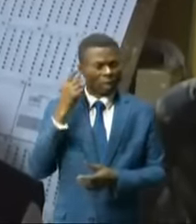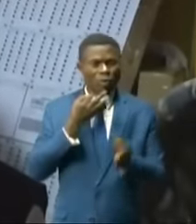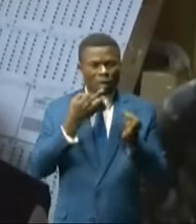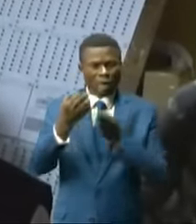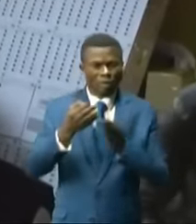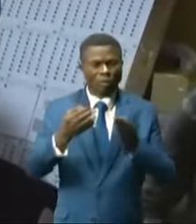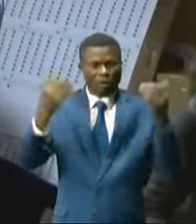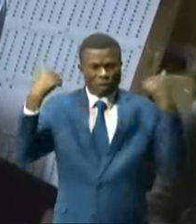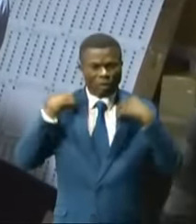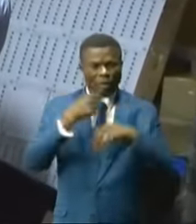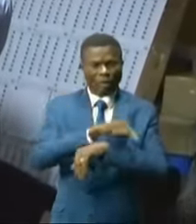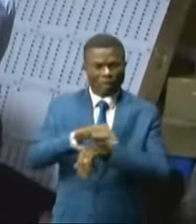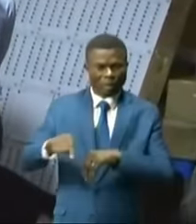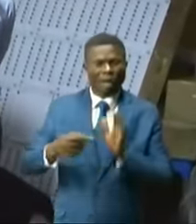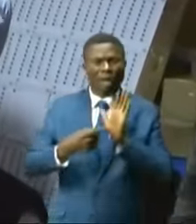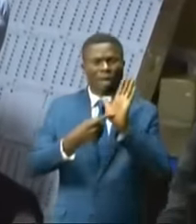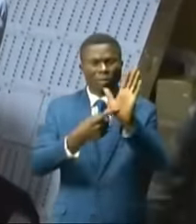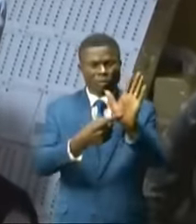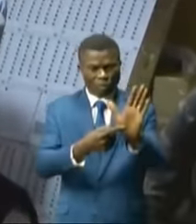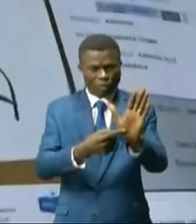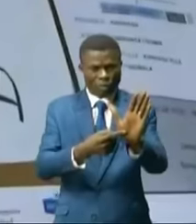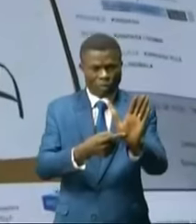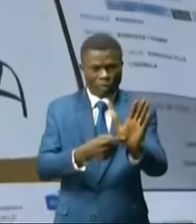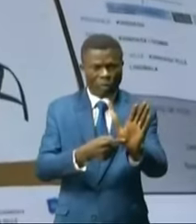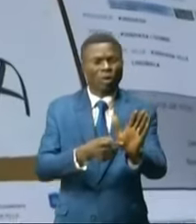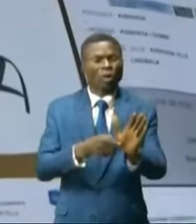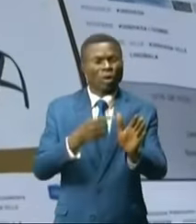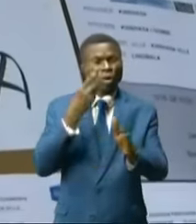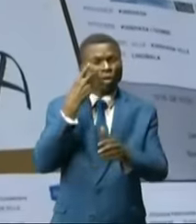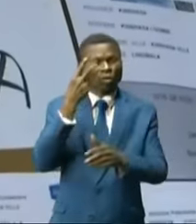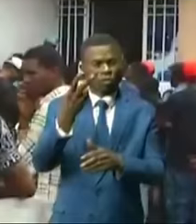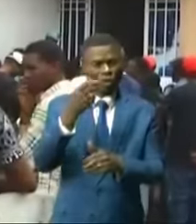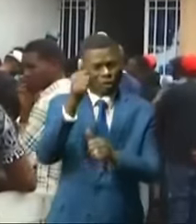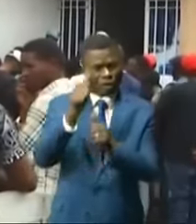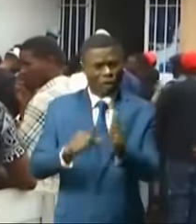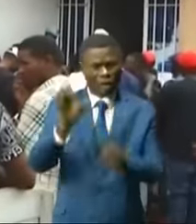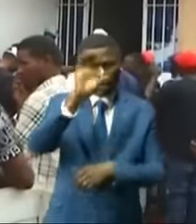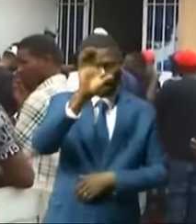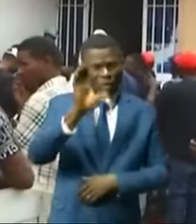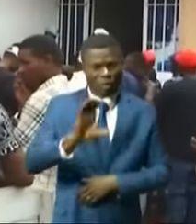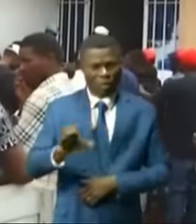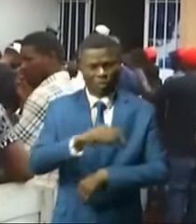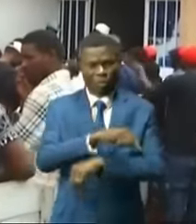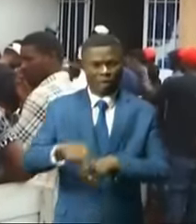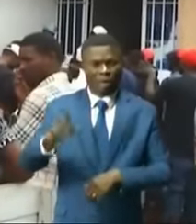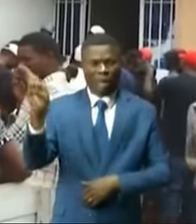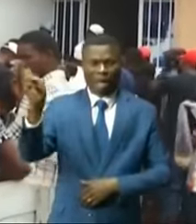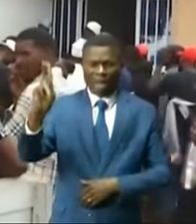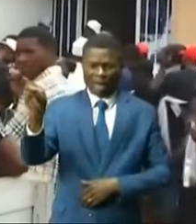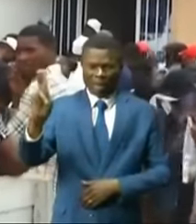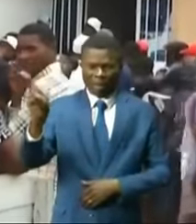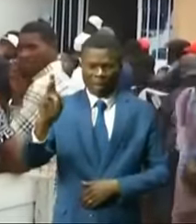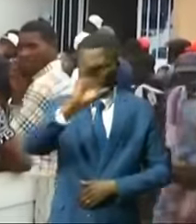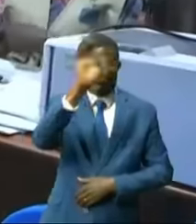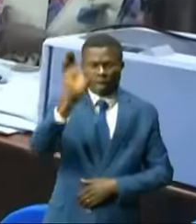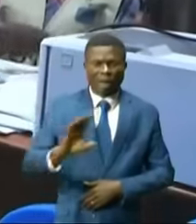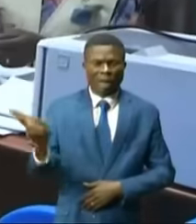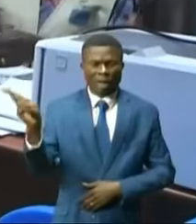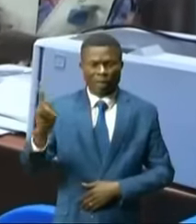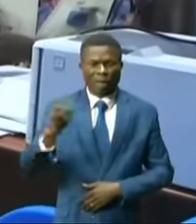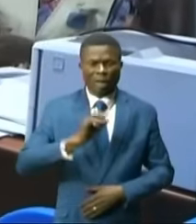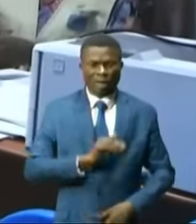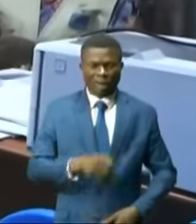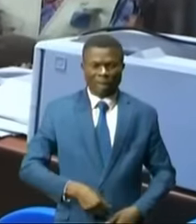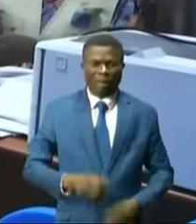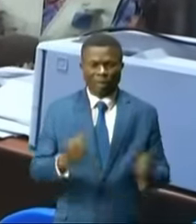explications du chef d'antenne qui lui a montré comment se fait la consultation pour chaque commune. À l'antenne de Kalamu, qui comprend les communes de Kalamu,